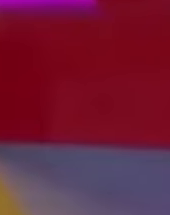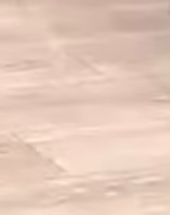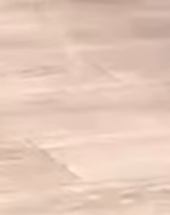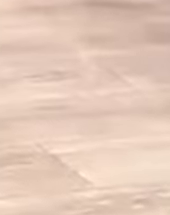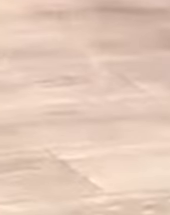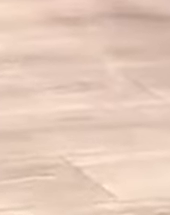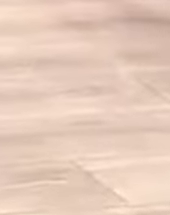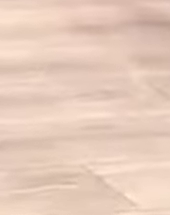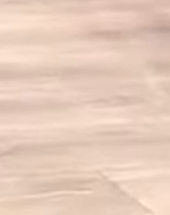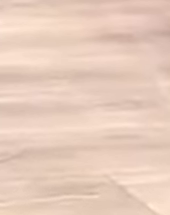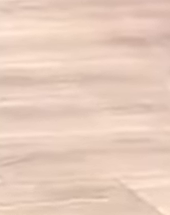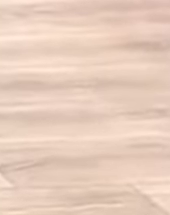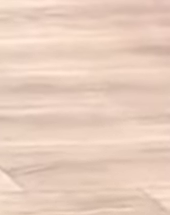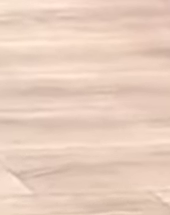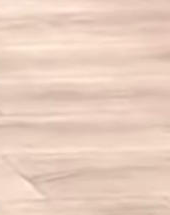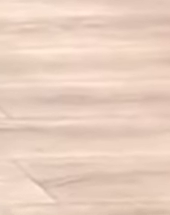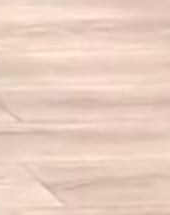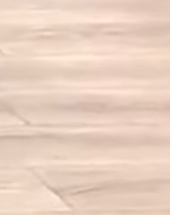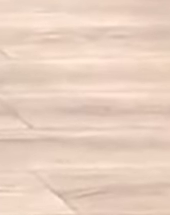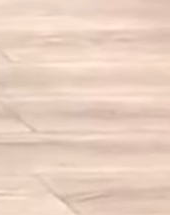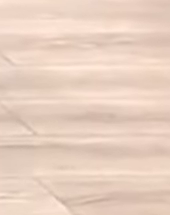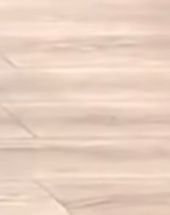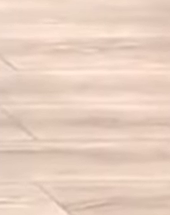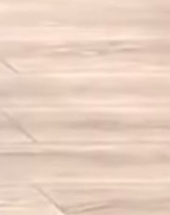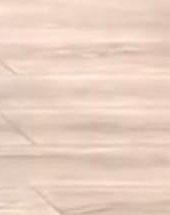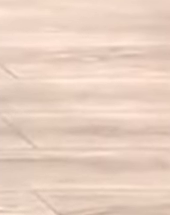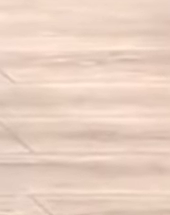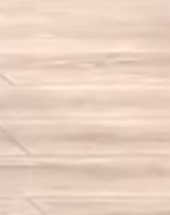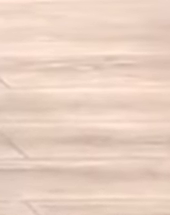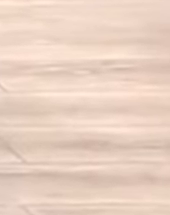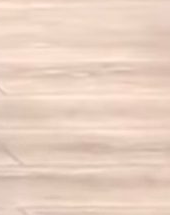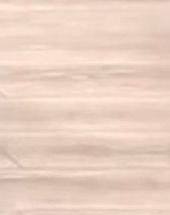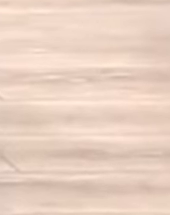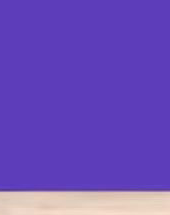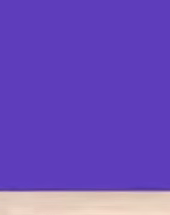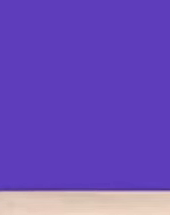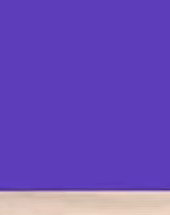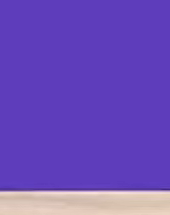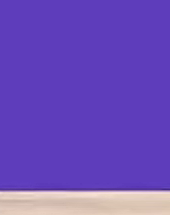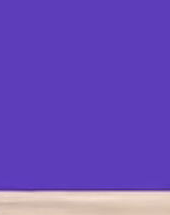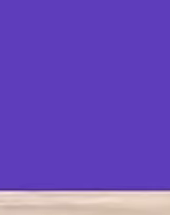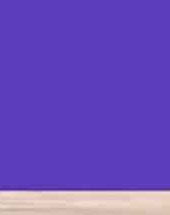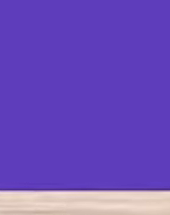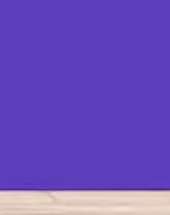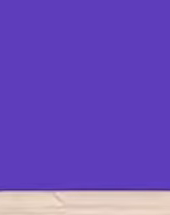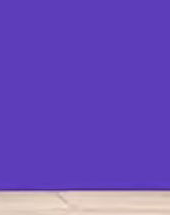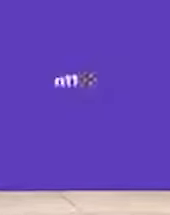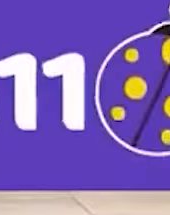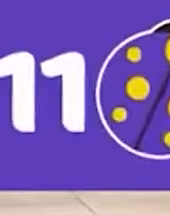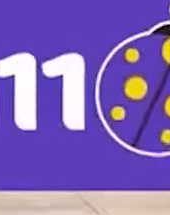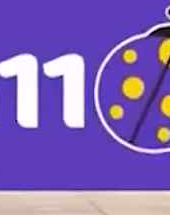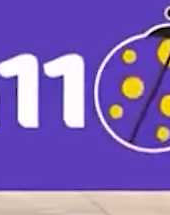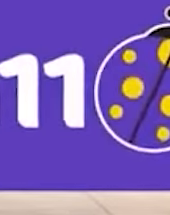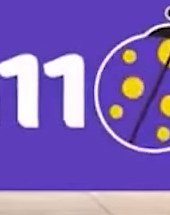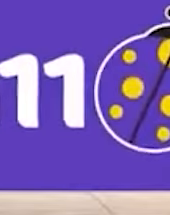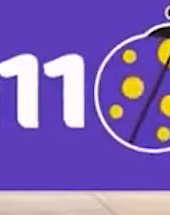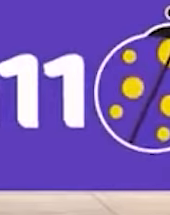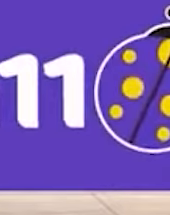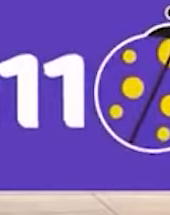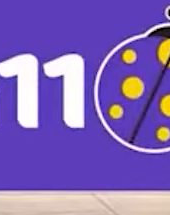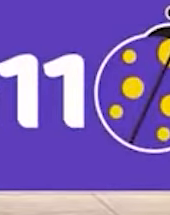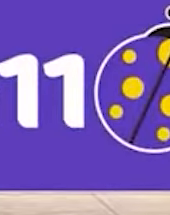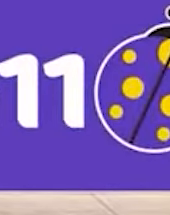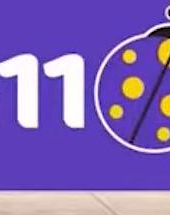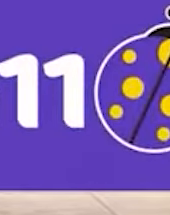şey söyleyebiliriz tabii. İstediğim kadar güleç olayım. Orada konuşacağımız bazı önemli konular var yani. O yüzden korkuyorlar. Fadile neredesin